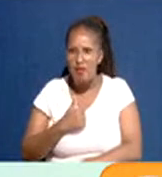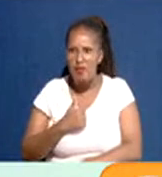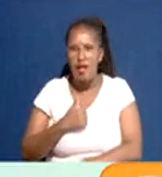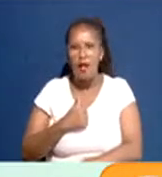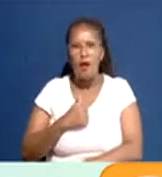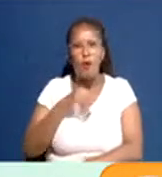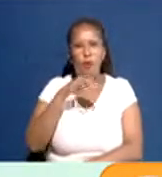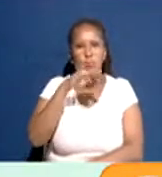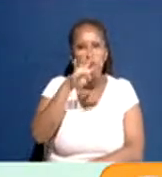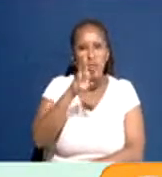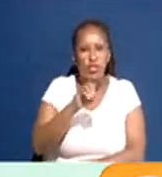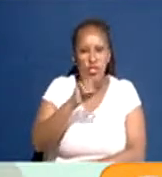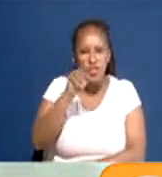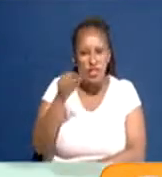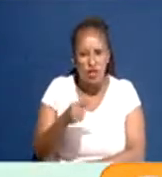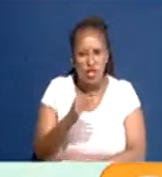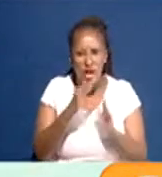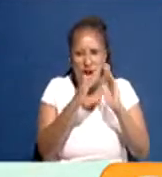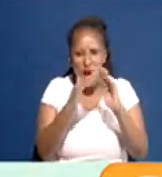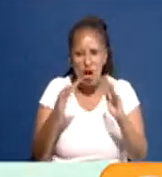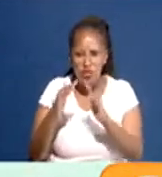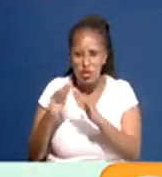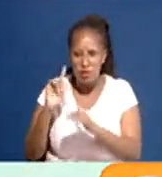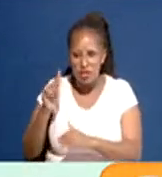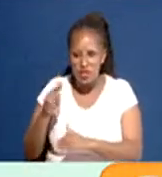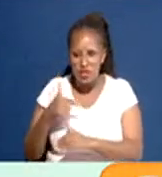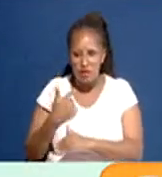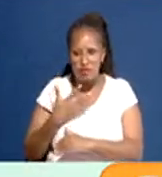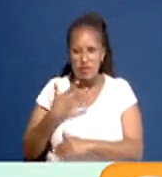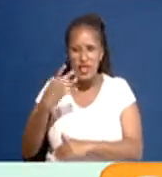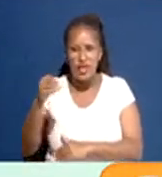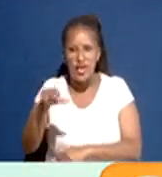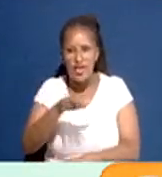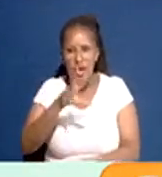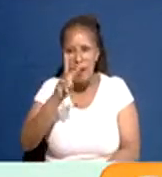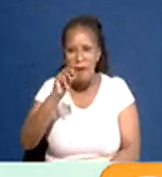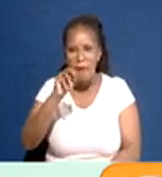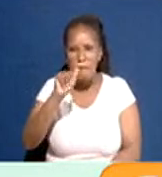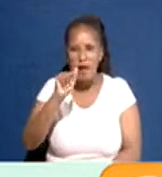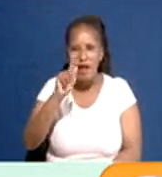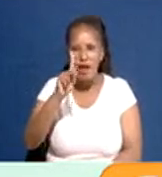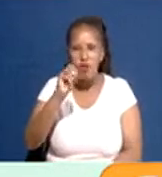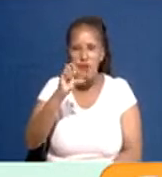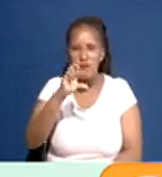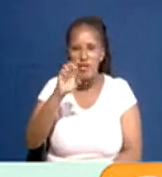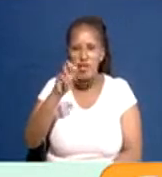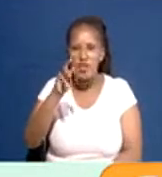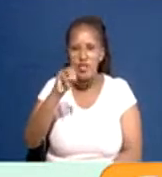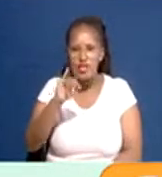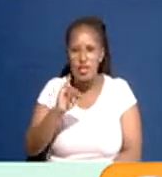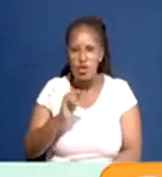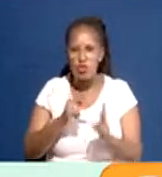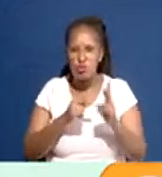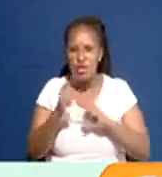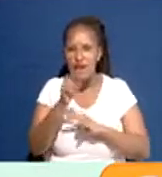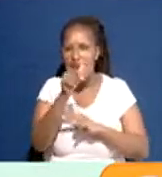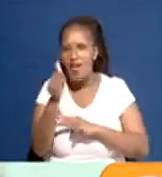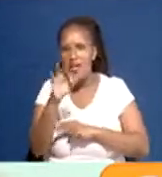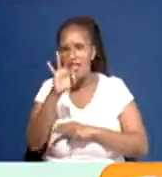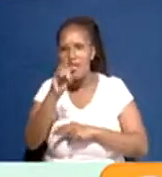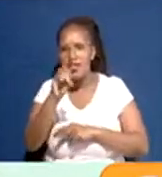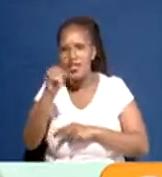ambazo tunajenga. Nitakuwa hapa Makongeni tena in the next 1 month kuanzisha nyumba 1,030